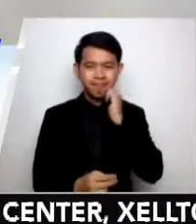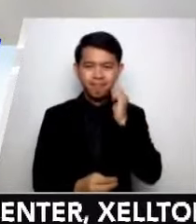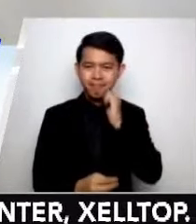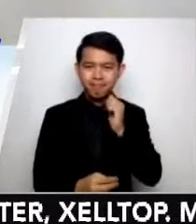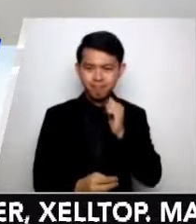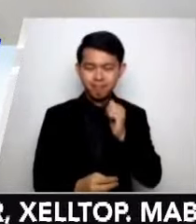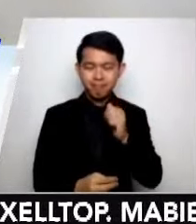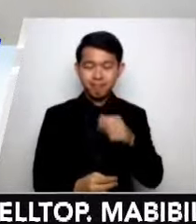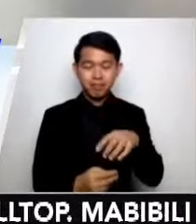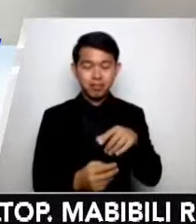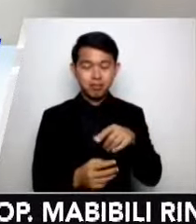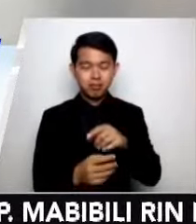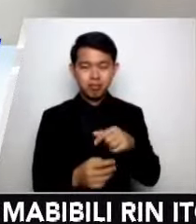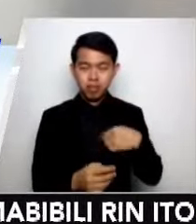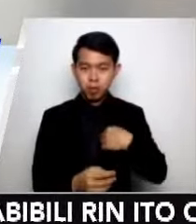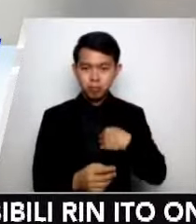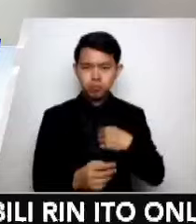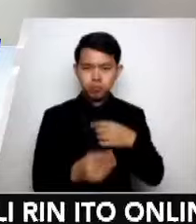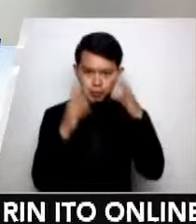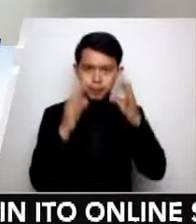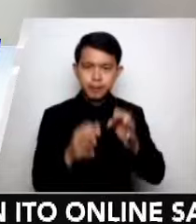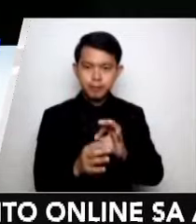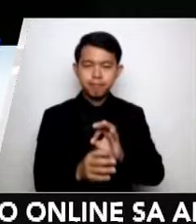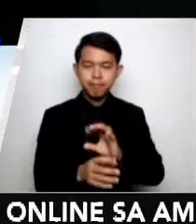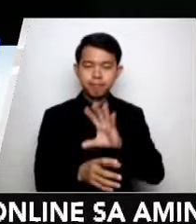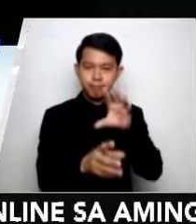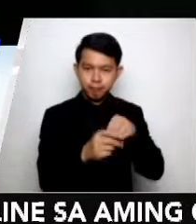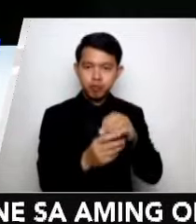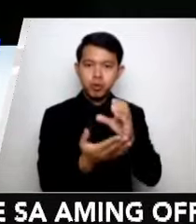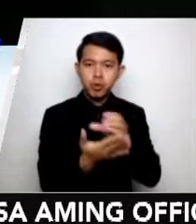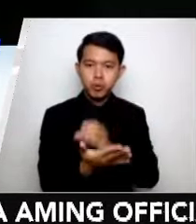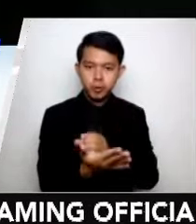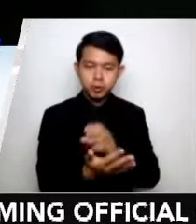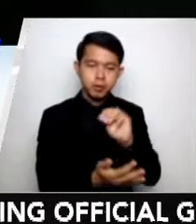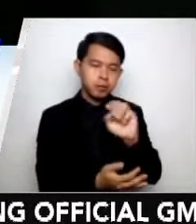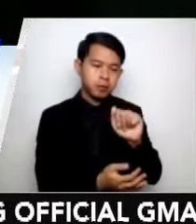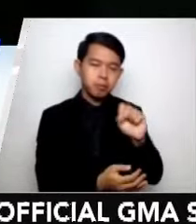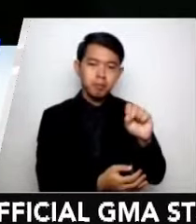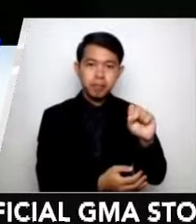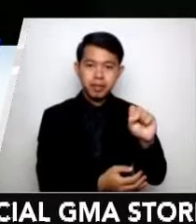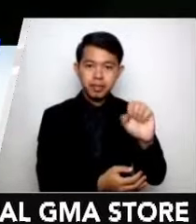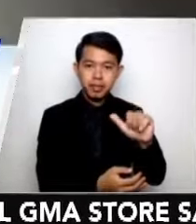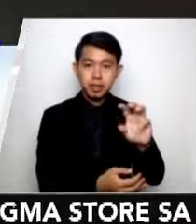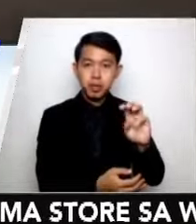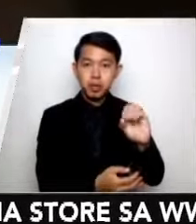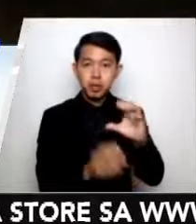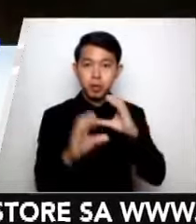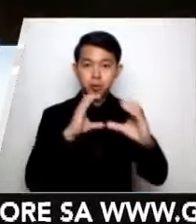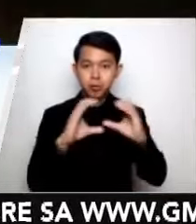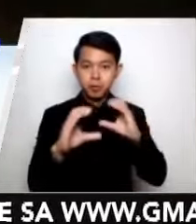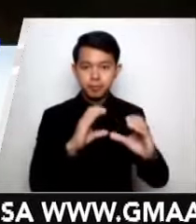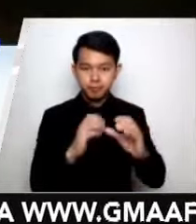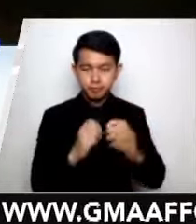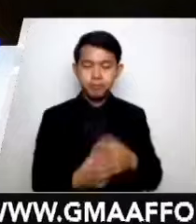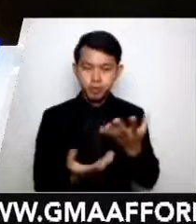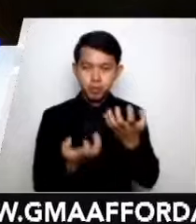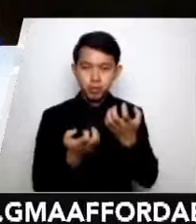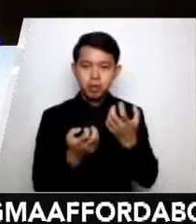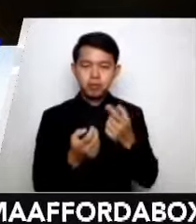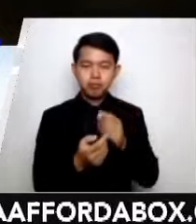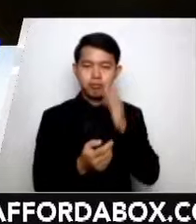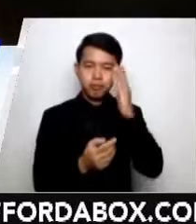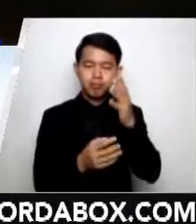mass communication dahil kung papalarin nga po Sana'y Gusto ko rin po talagang maging isang tanyag na mamamahayag ako si Matthew Mendoza